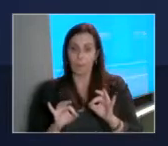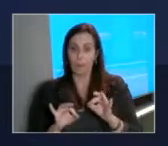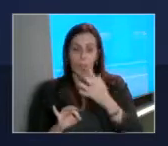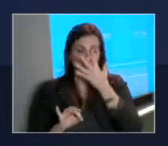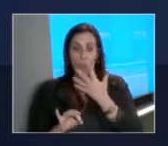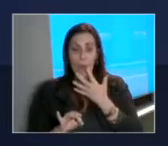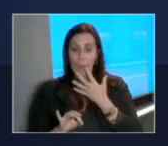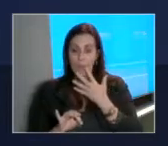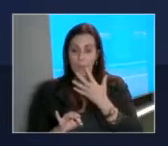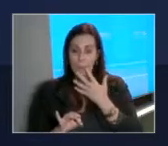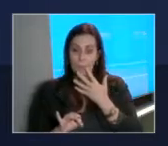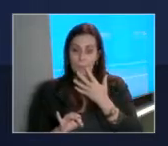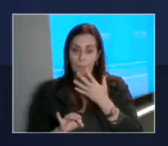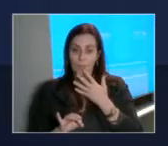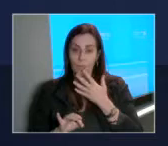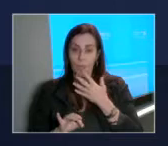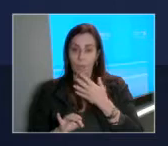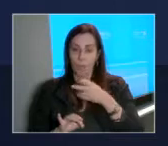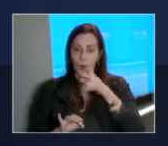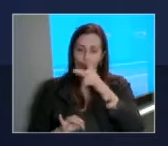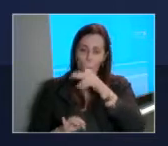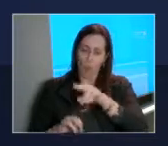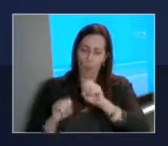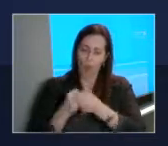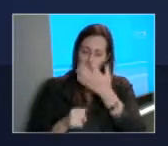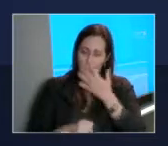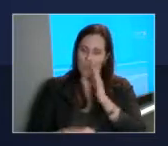הלב, שבעצם הסעיף אומר... הוא יפריך את תום הלב של